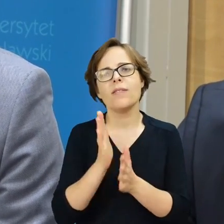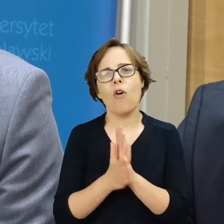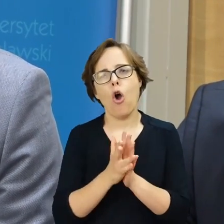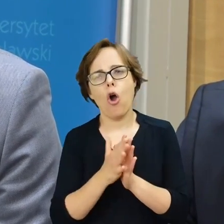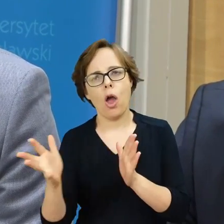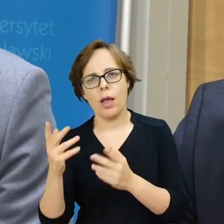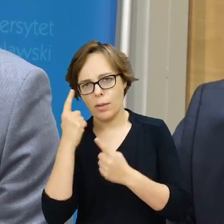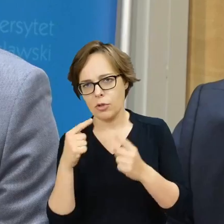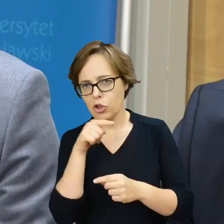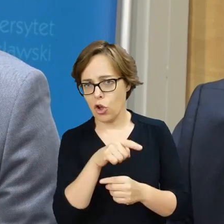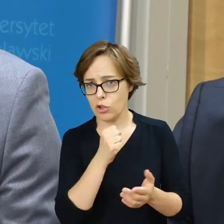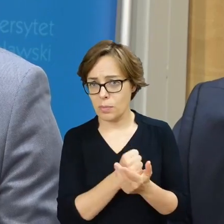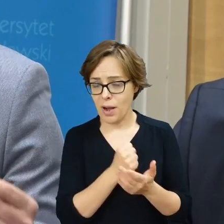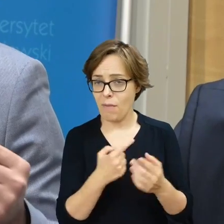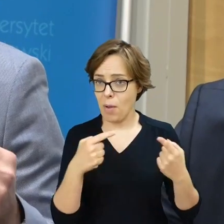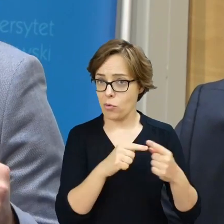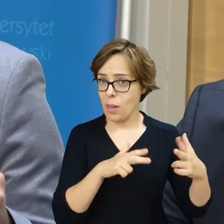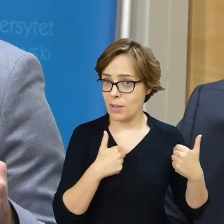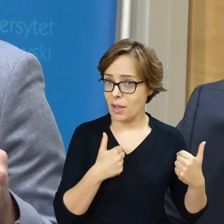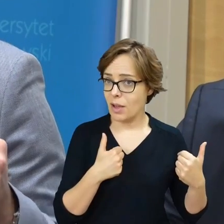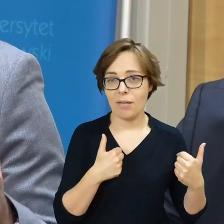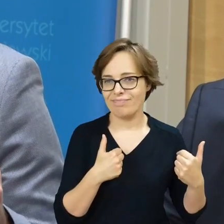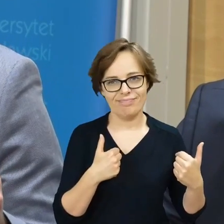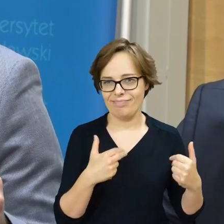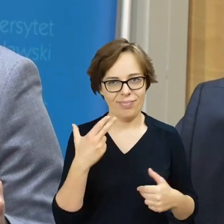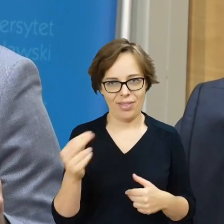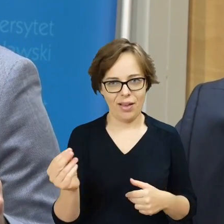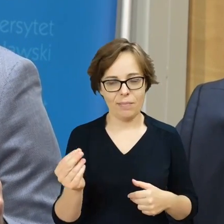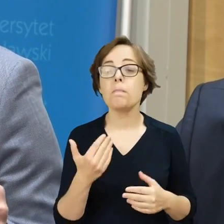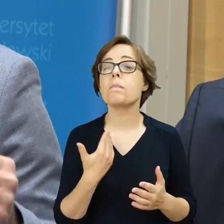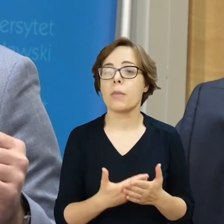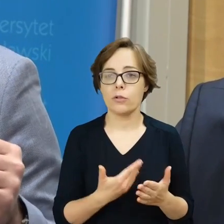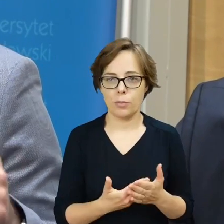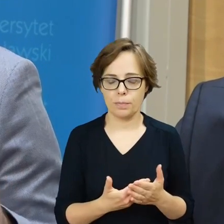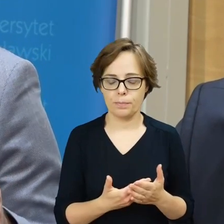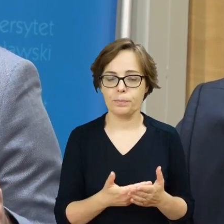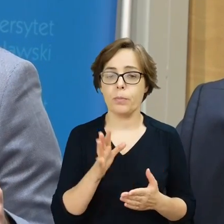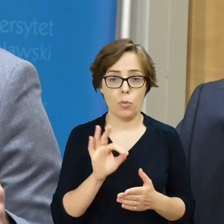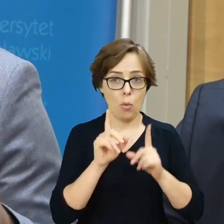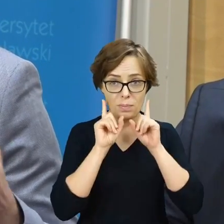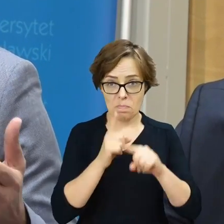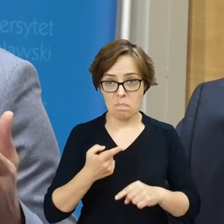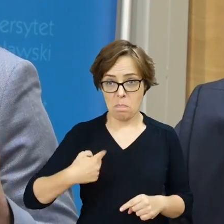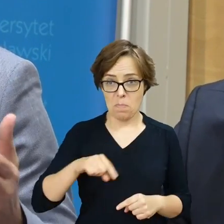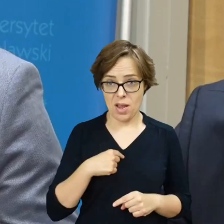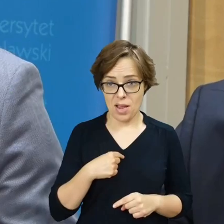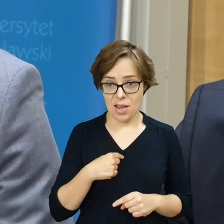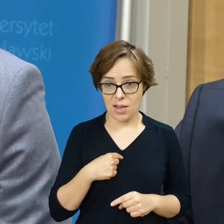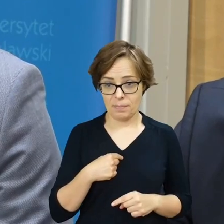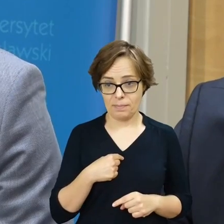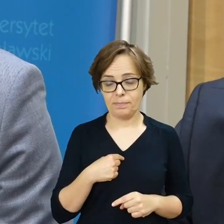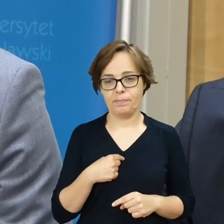że to nie jest sprawa administracyjna. Dlaczego? Ponieważ my mamy tak naprawdę na gruncie, powiedzmy,